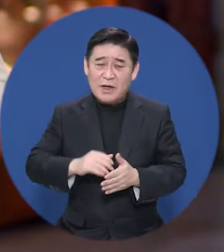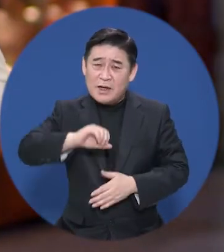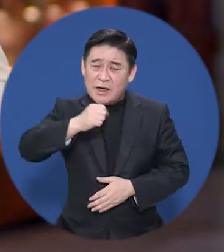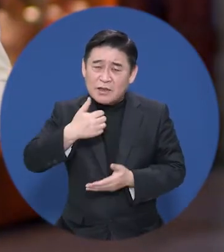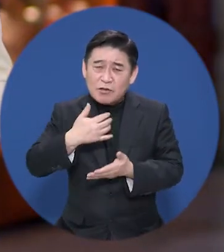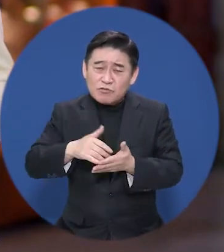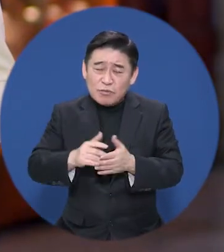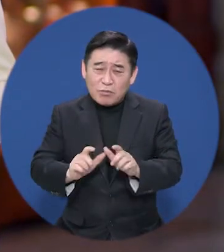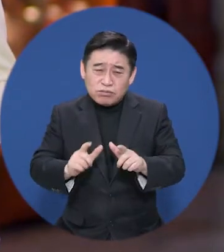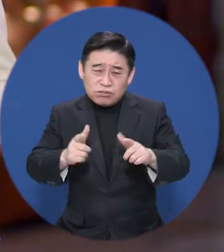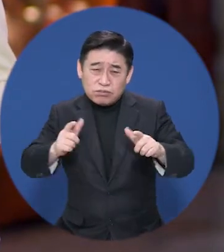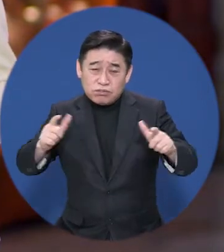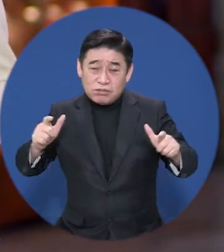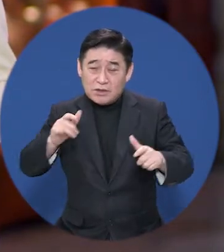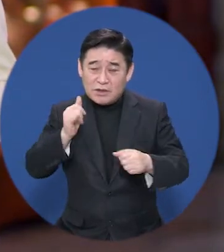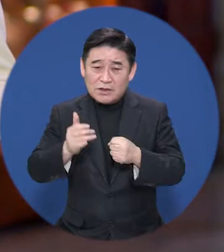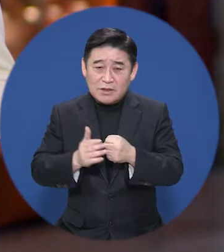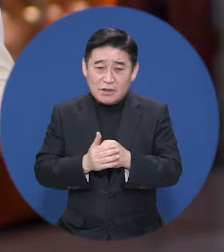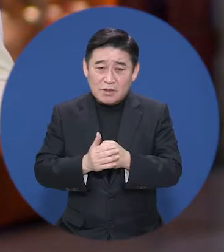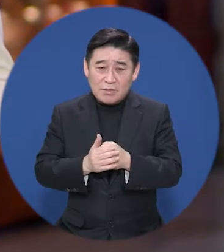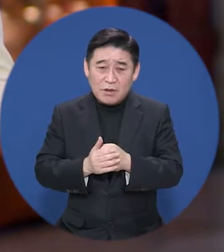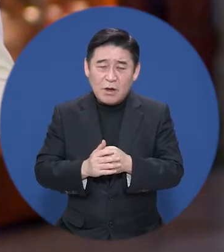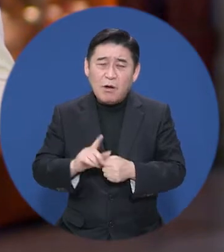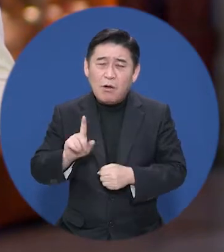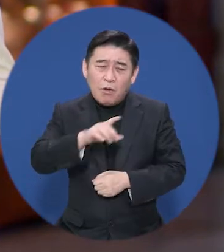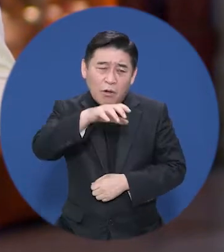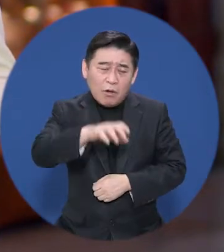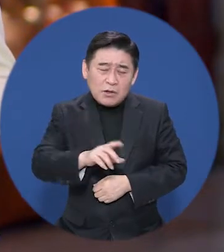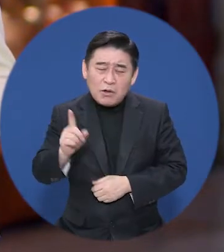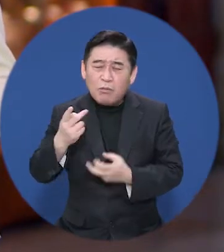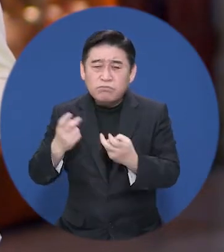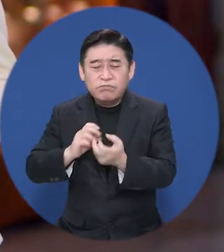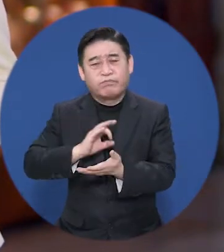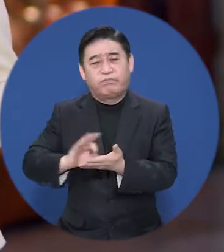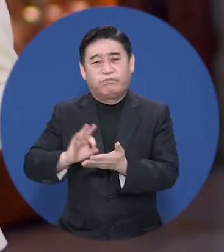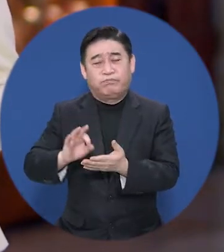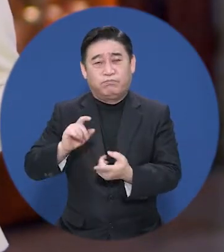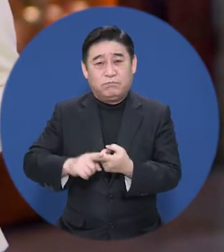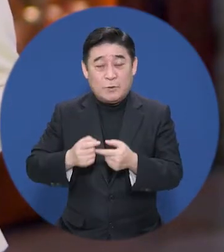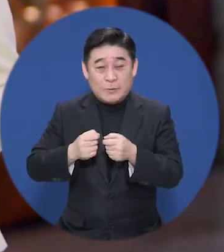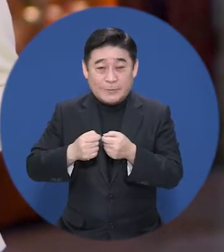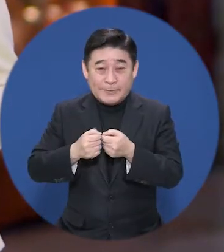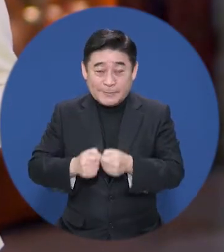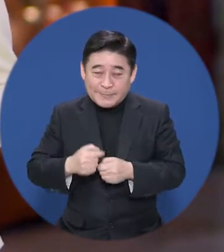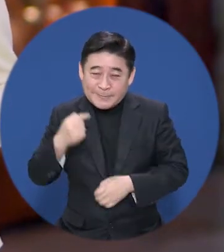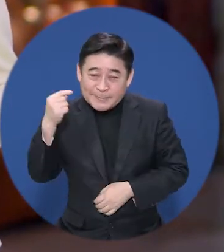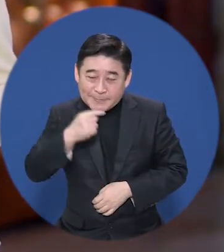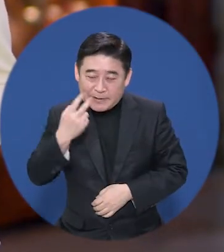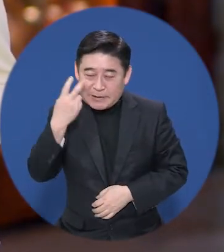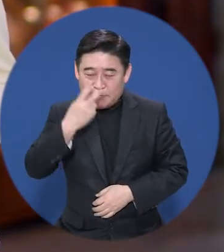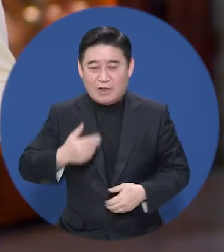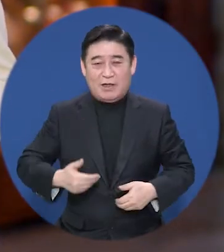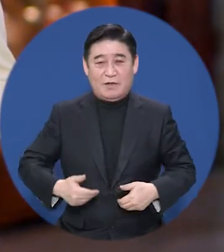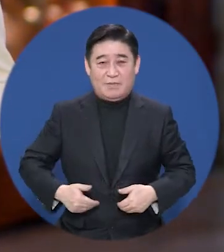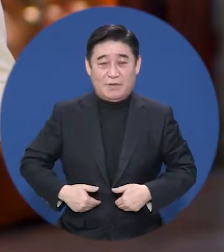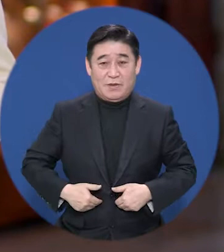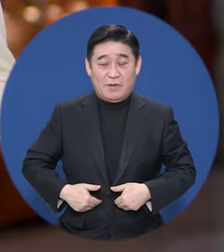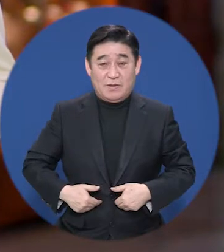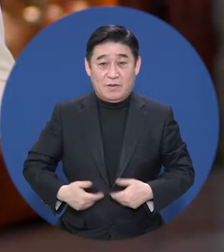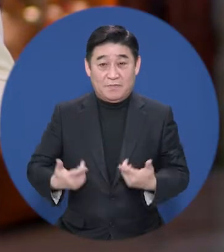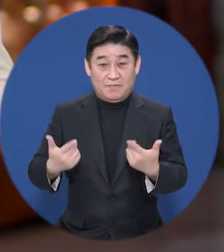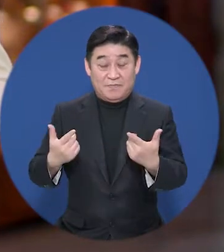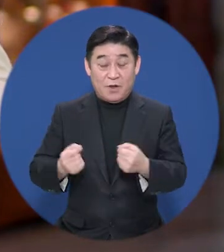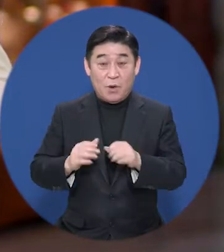예산 규모가 이렇게 늘어나다 보니 어디에 어떻게 쓸 것인지에 대한 더 꼼꼼한 심사가 필요했을 것 같은데요.